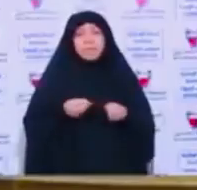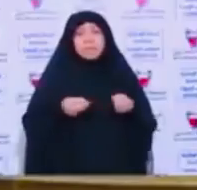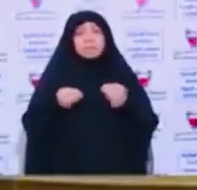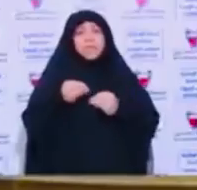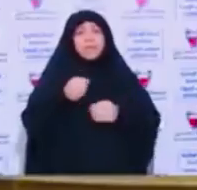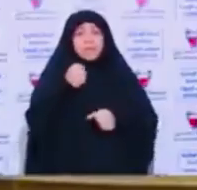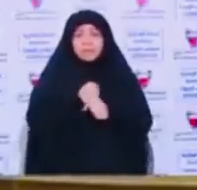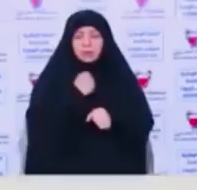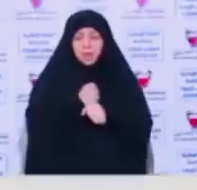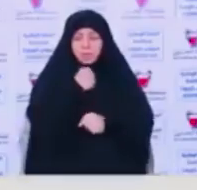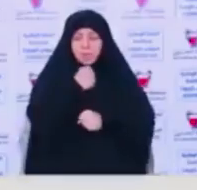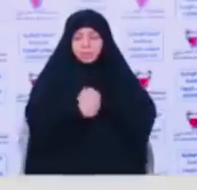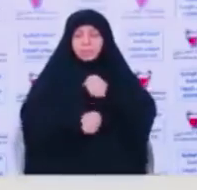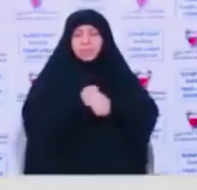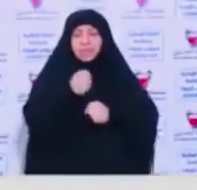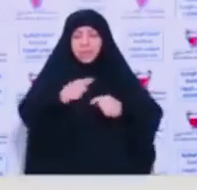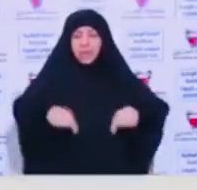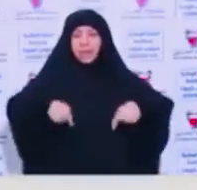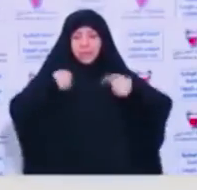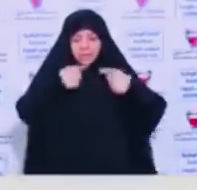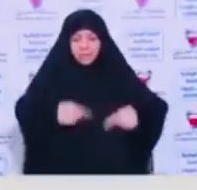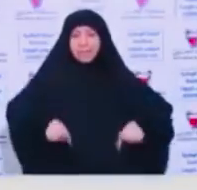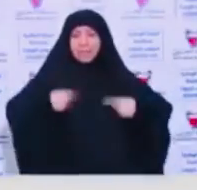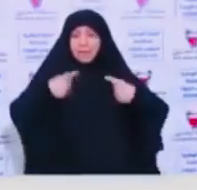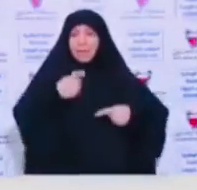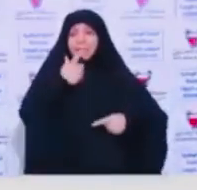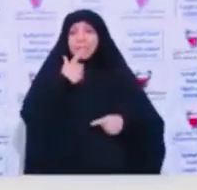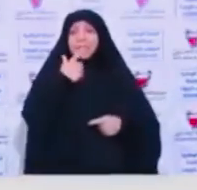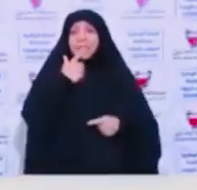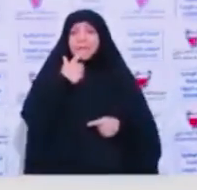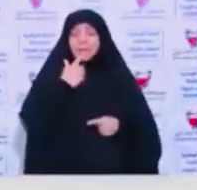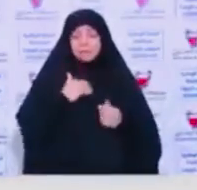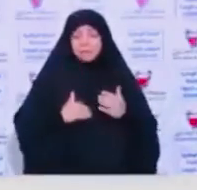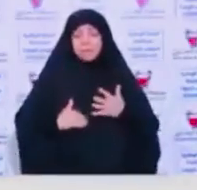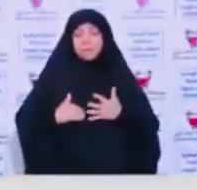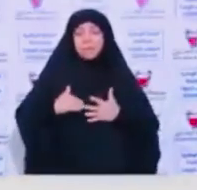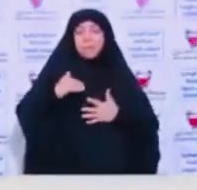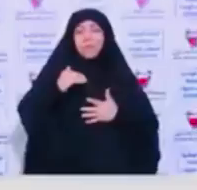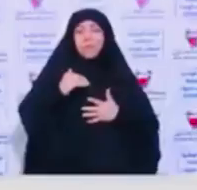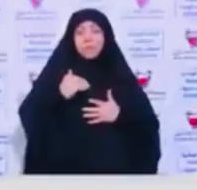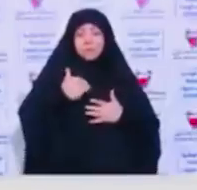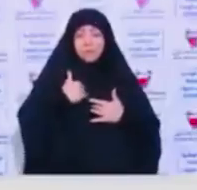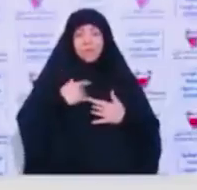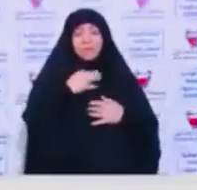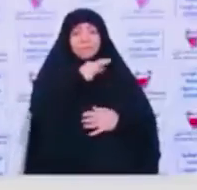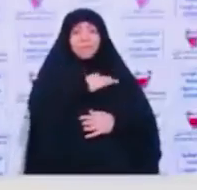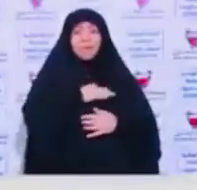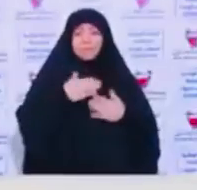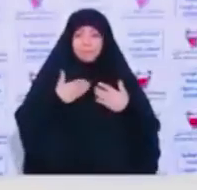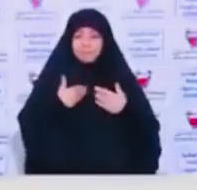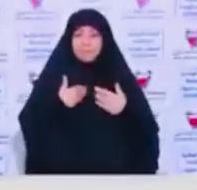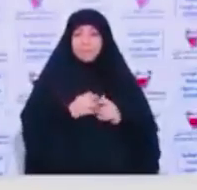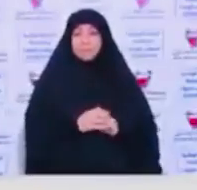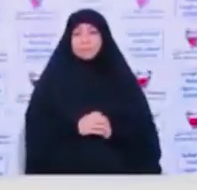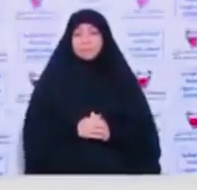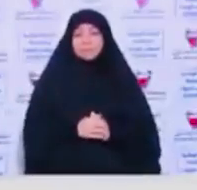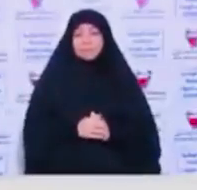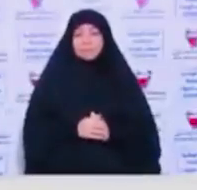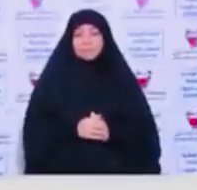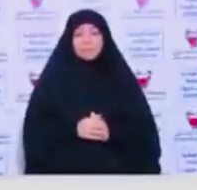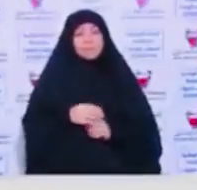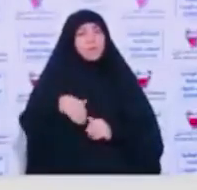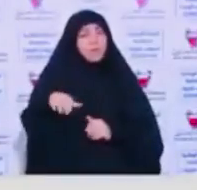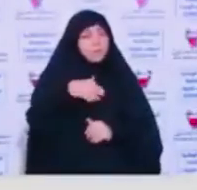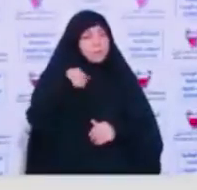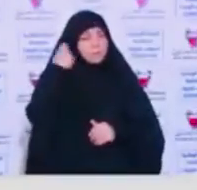فعالية كريات الدم البيضاء اللي هي أساساً راح ترفع من نسبة المناعة. فنحب نطمنكم